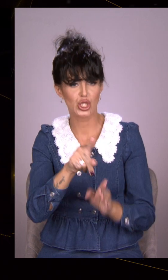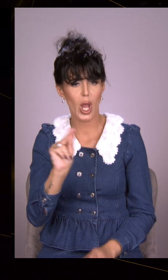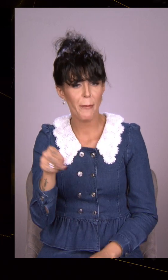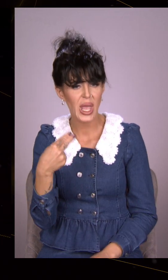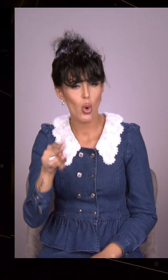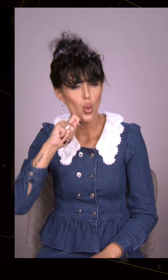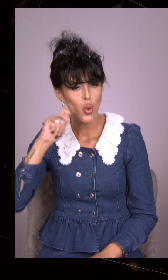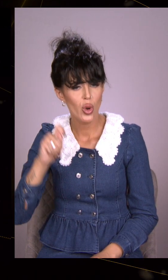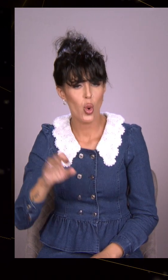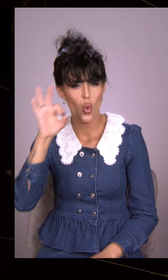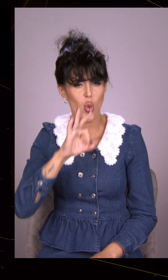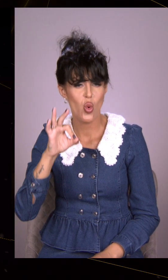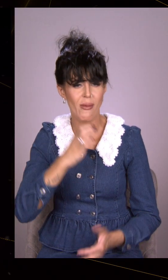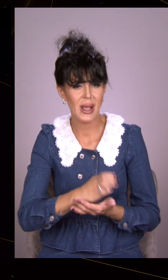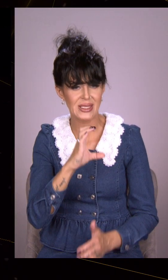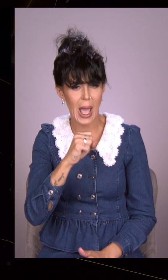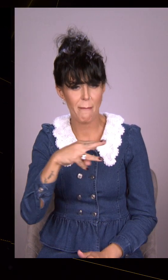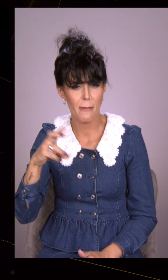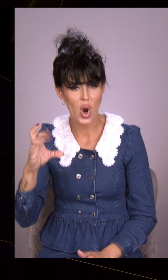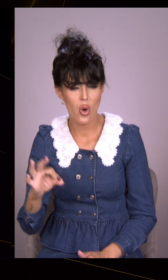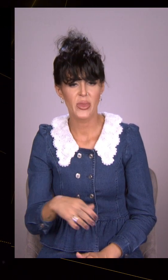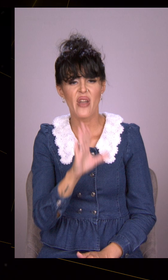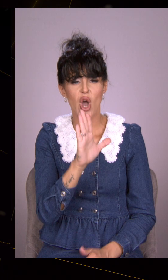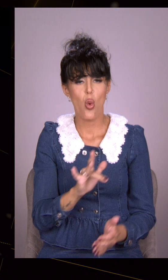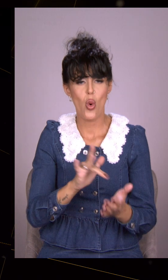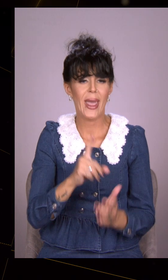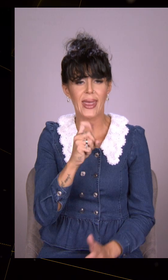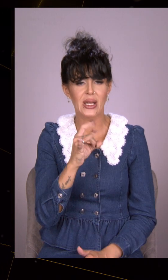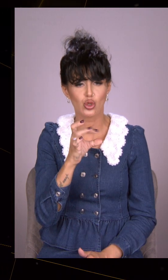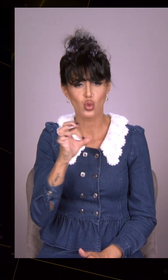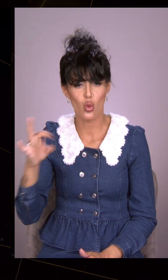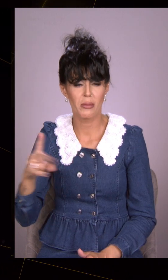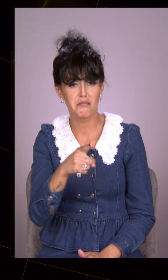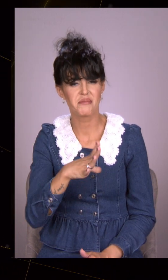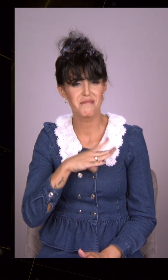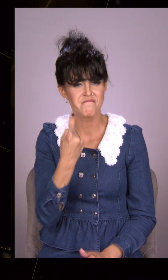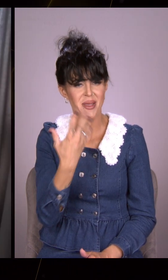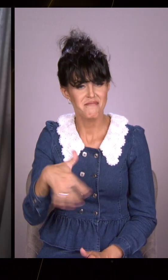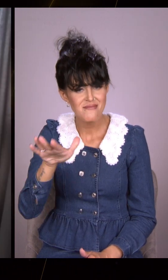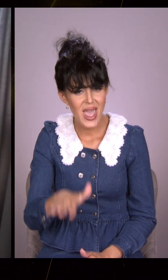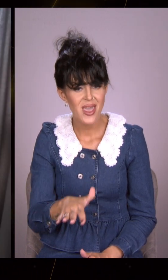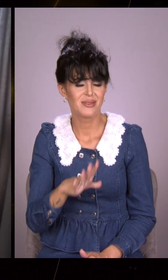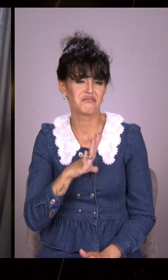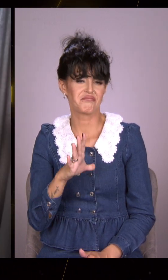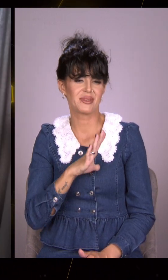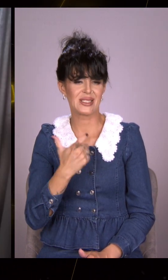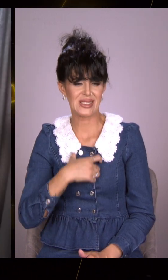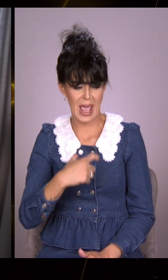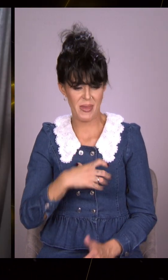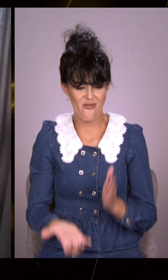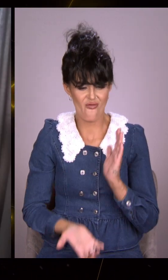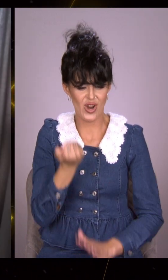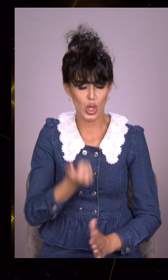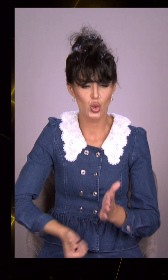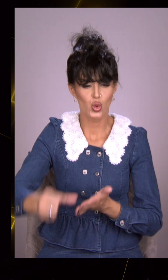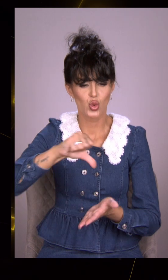по самбо. І в Херсоні він виборов останній раз перше місце і цим самим виборов собі участь у